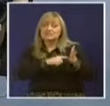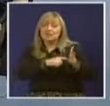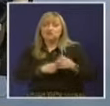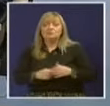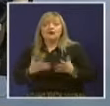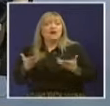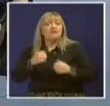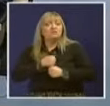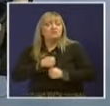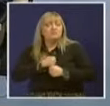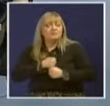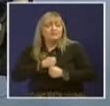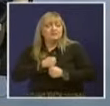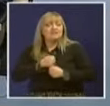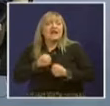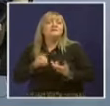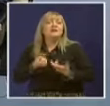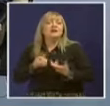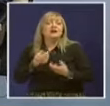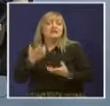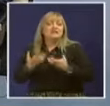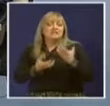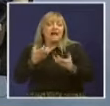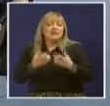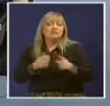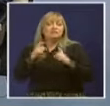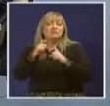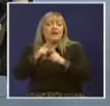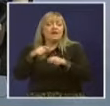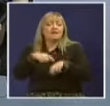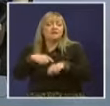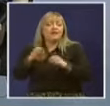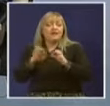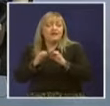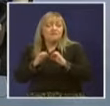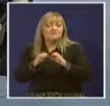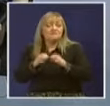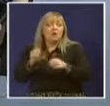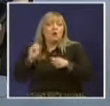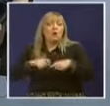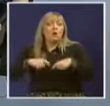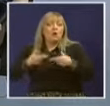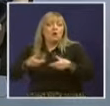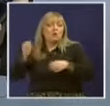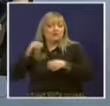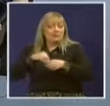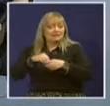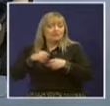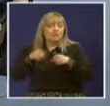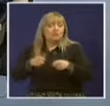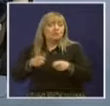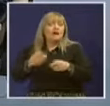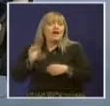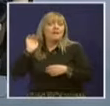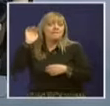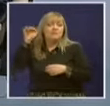РДФ отпадъците, ако все пак се спазни всички изисквания? Все пак те са бъдещето гориво, така или иначе. Или горивото на бъдещето, ако